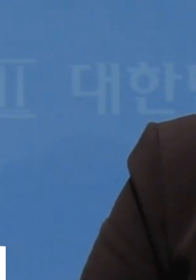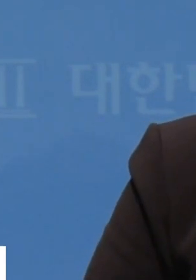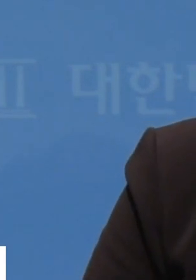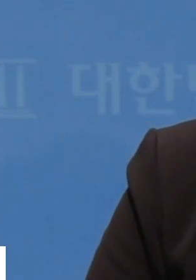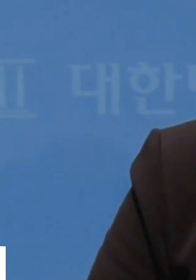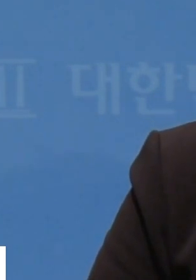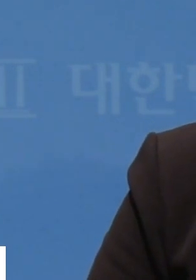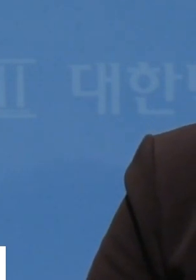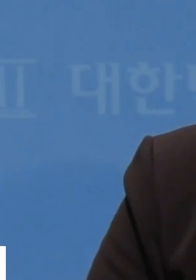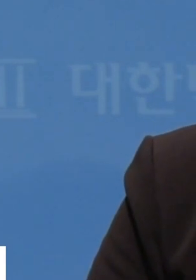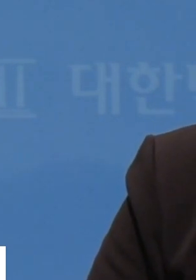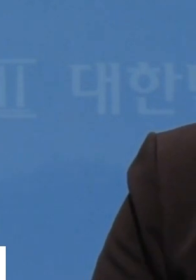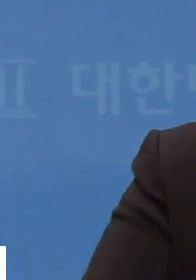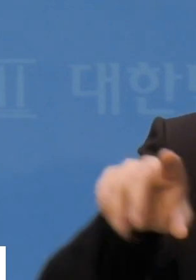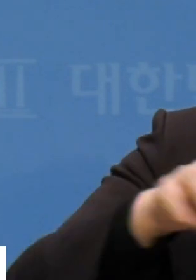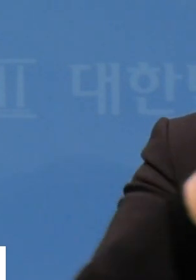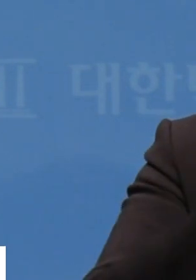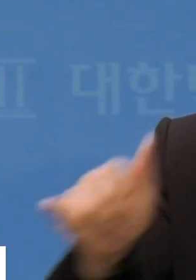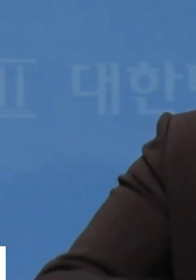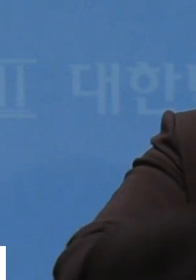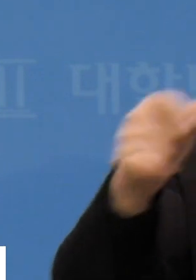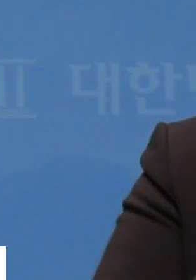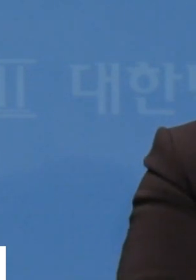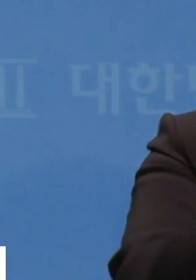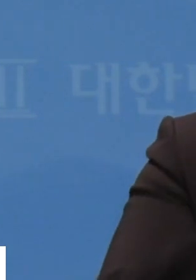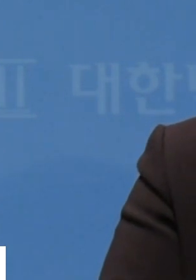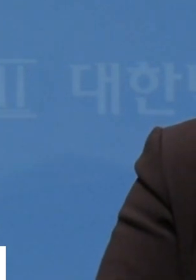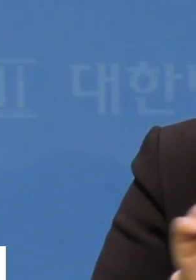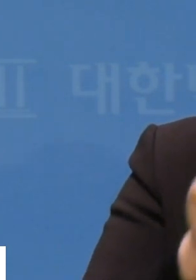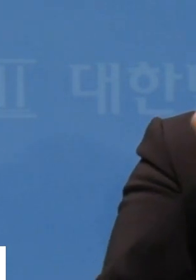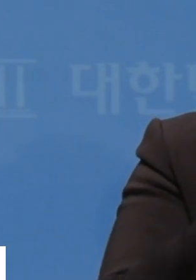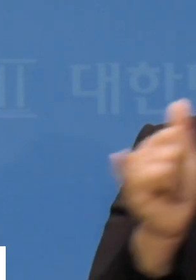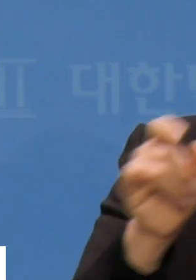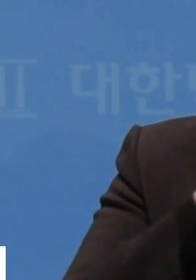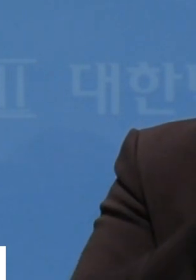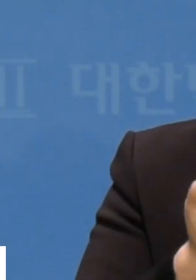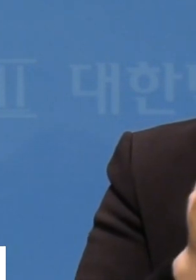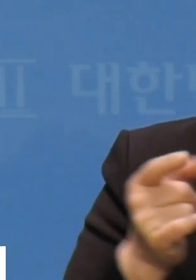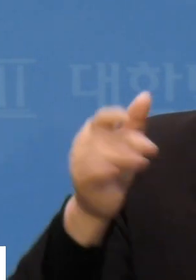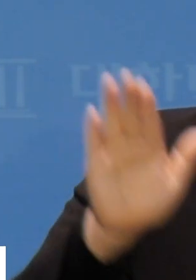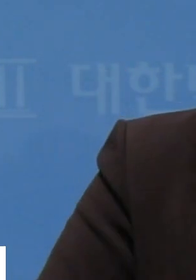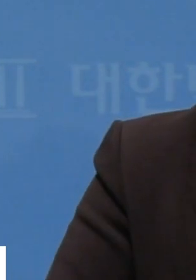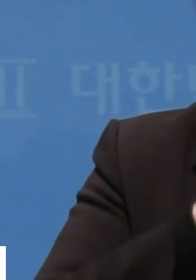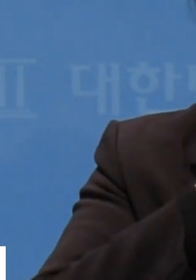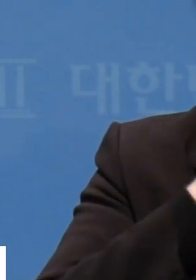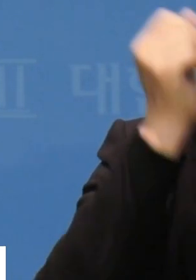외치지만 실제는 국민에 대한 기본적인 예의조차 찾을 수 없는